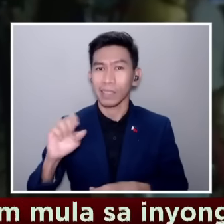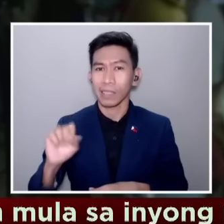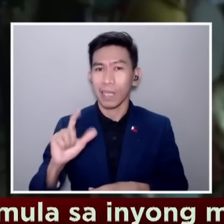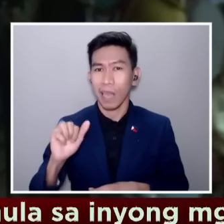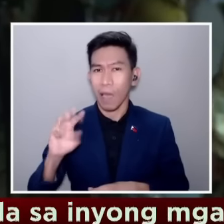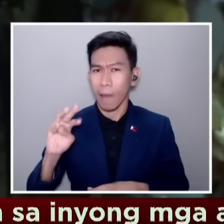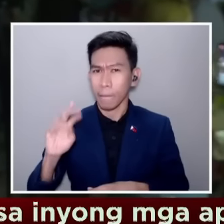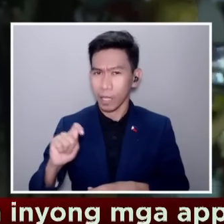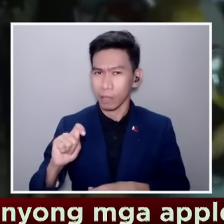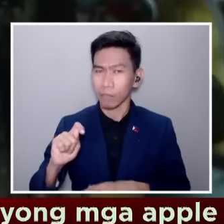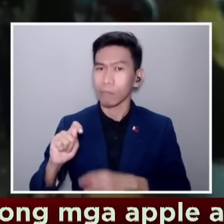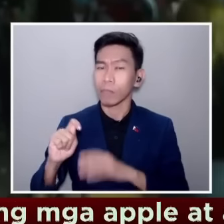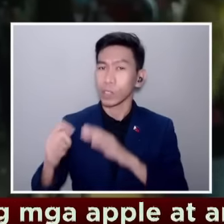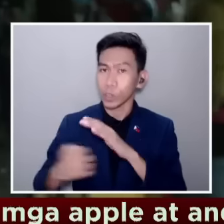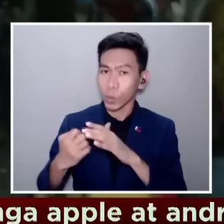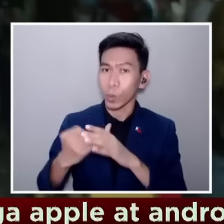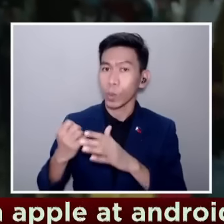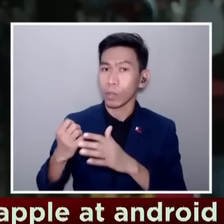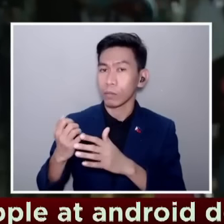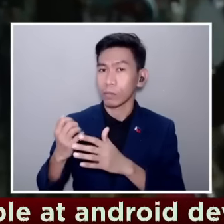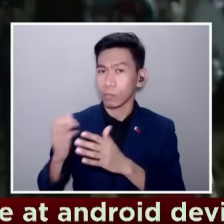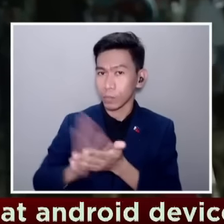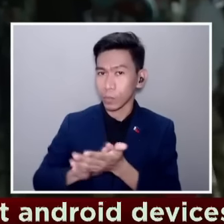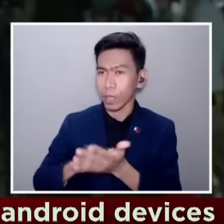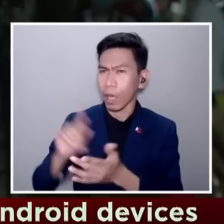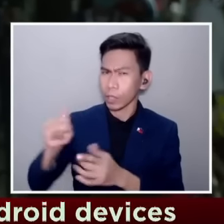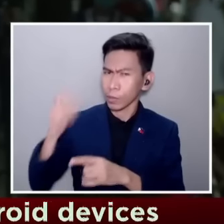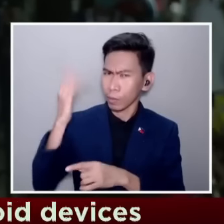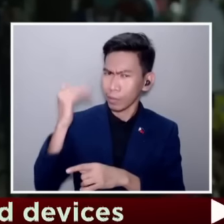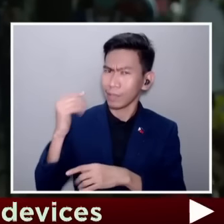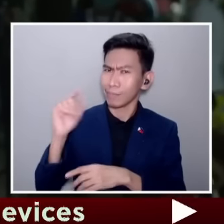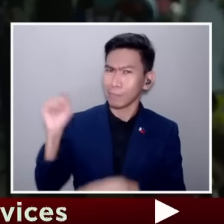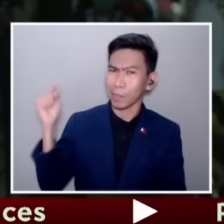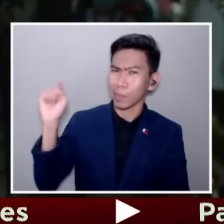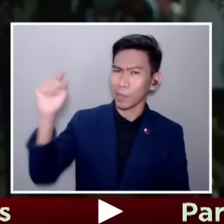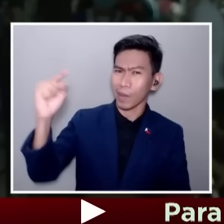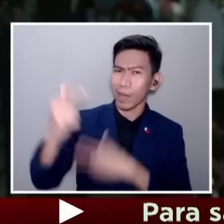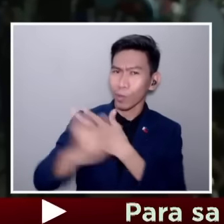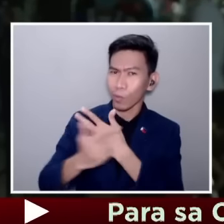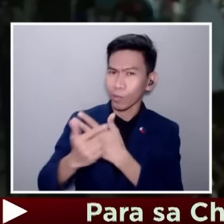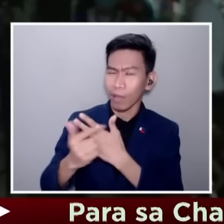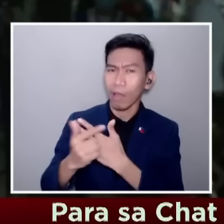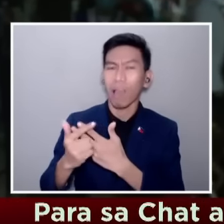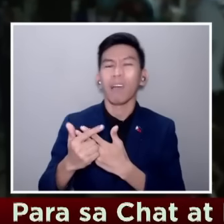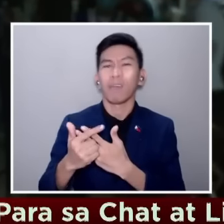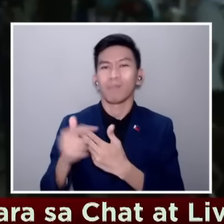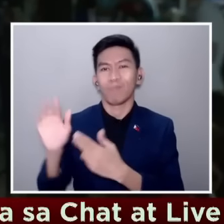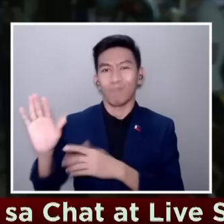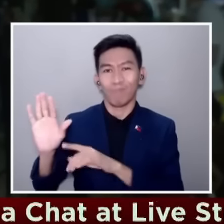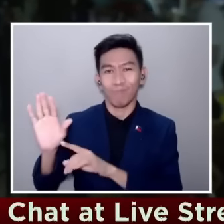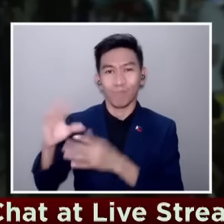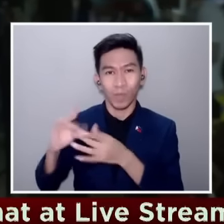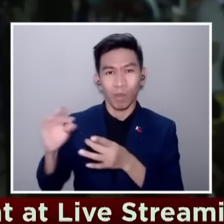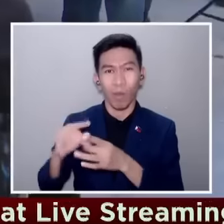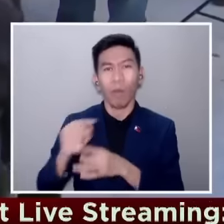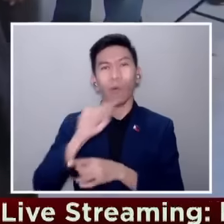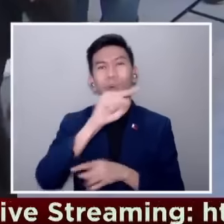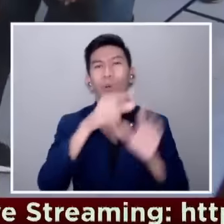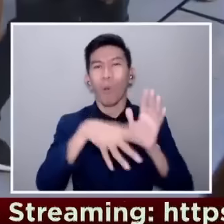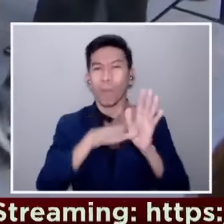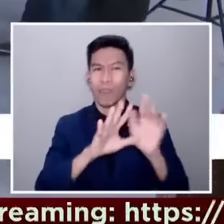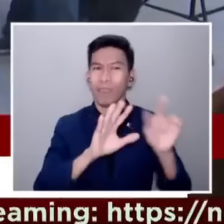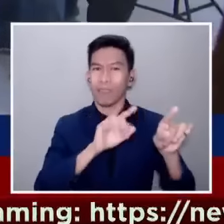card na gagamitin dito. Pero sinabi nila ay Comelec daw ang nakakaalam kung bakit. At ang iniisip nila